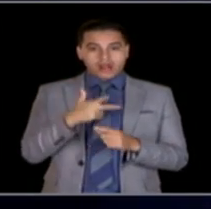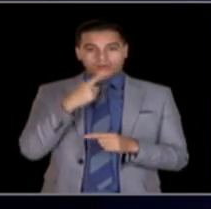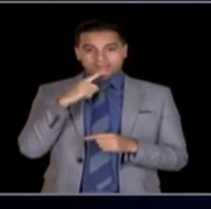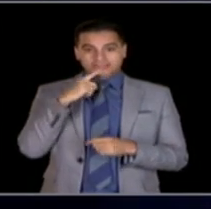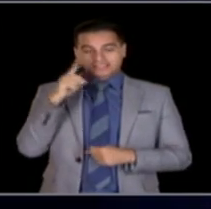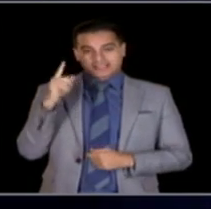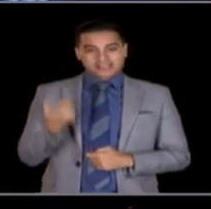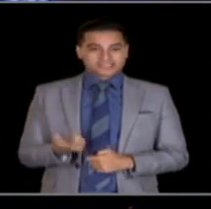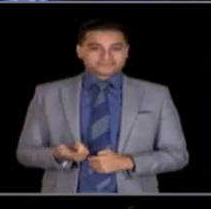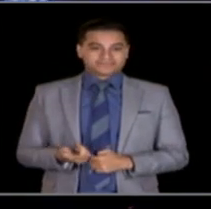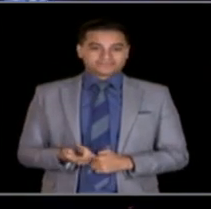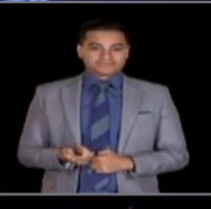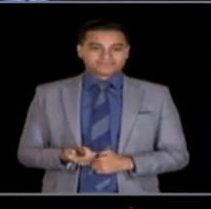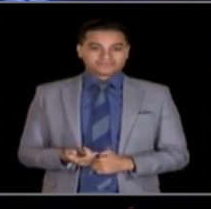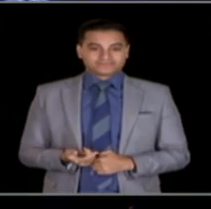اسكندرية. يا اسكندرية. عادي عادي،